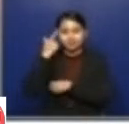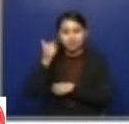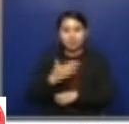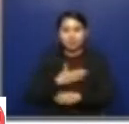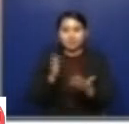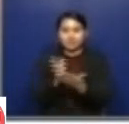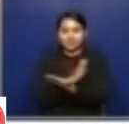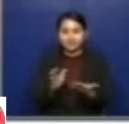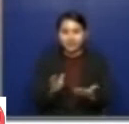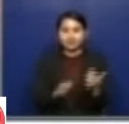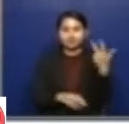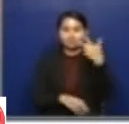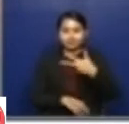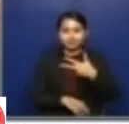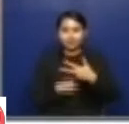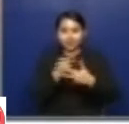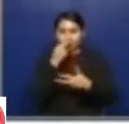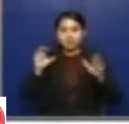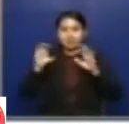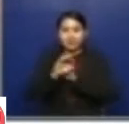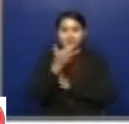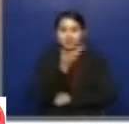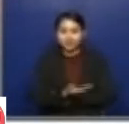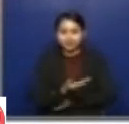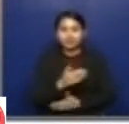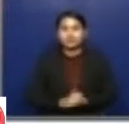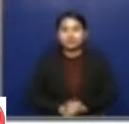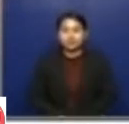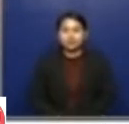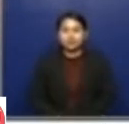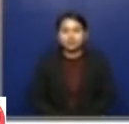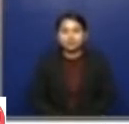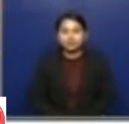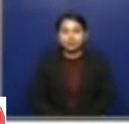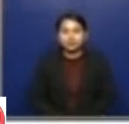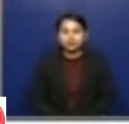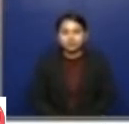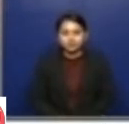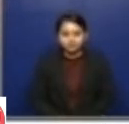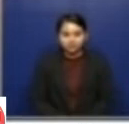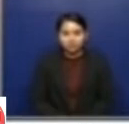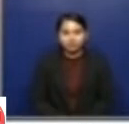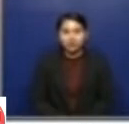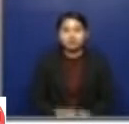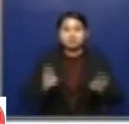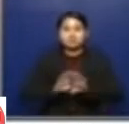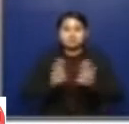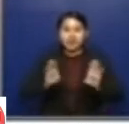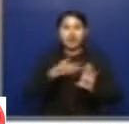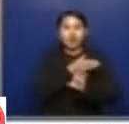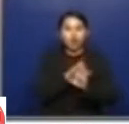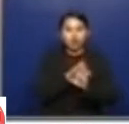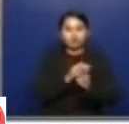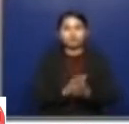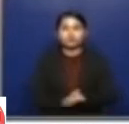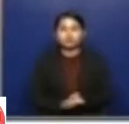เหมืองออกเป็น3ก้อนดังภาพที่โชว์กับสภาแห่งนี้ก้อนแรกก็คือระยะก่อนเปิดเหมืองต่อมาก็เป็นระยะระ